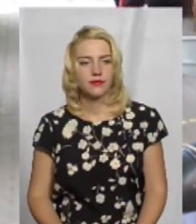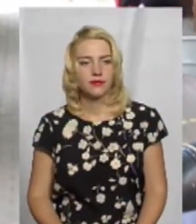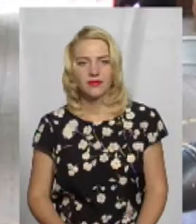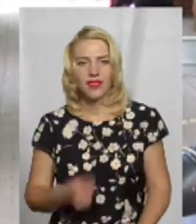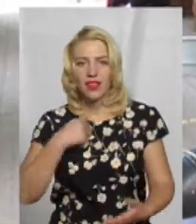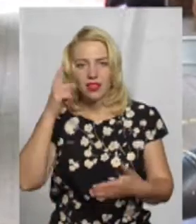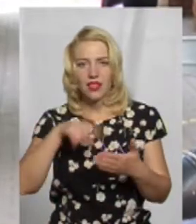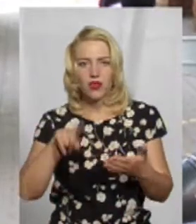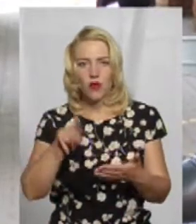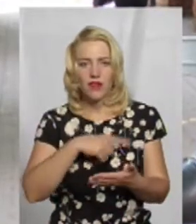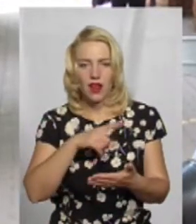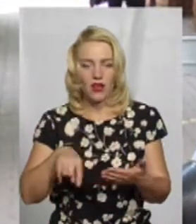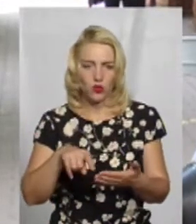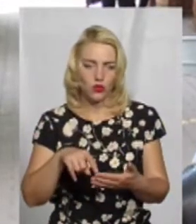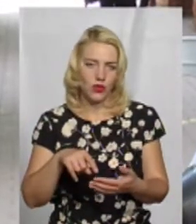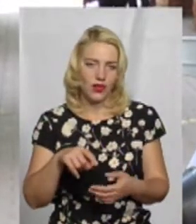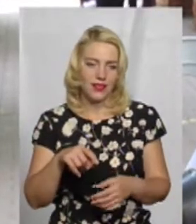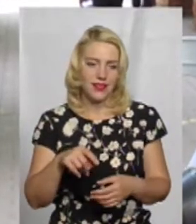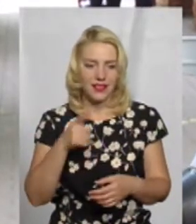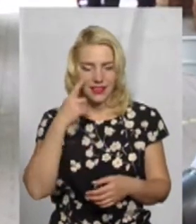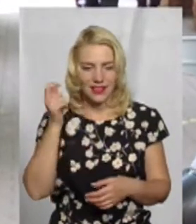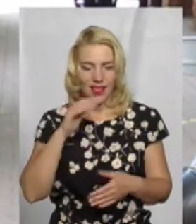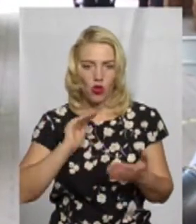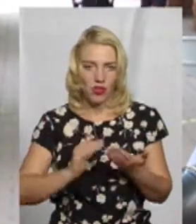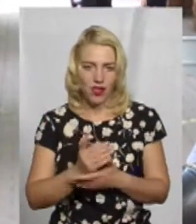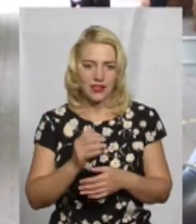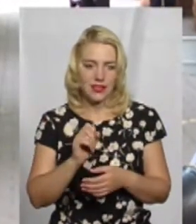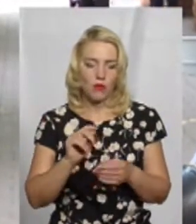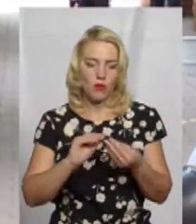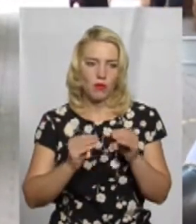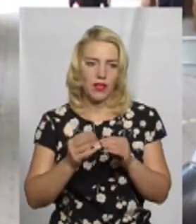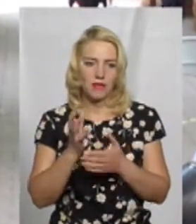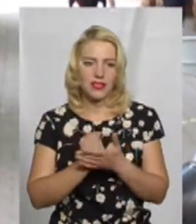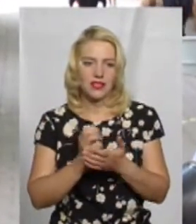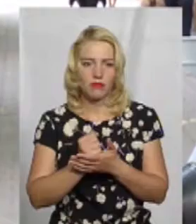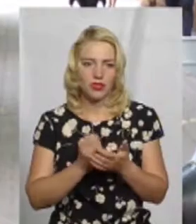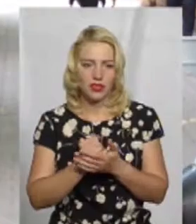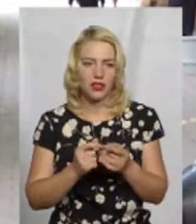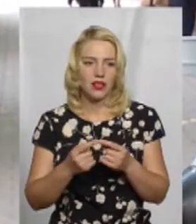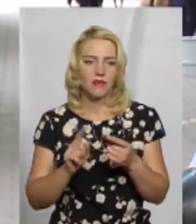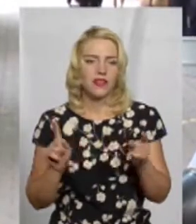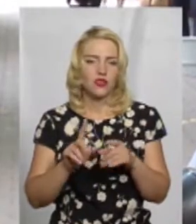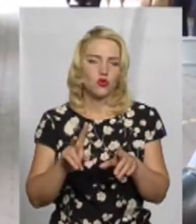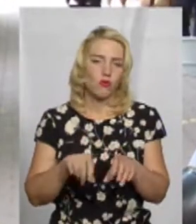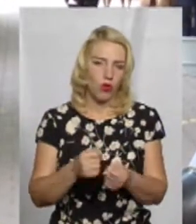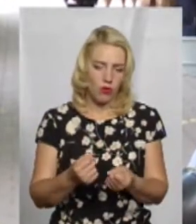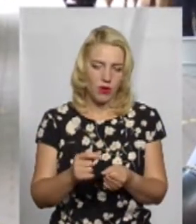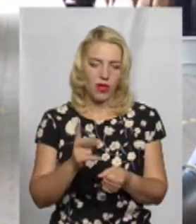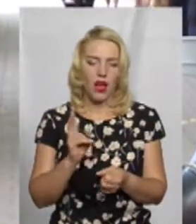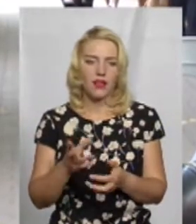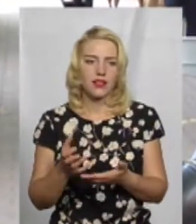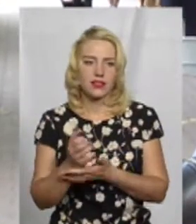довіряє якості китайській. Та і проблема є з запчастинами. Щоб дещо поломилося, то приходиться